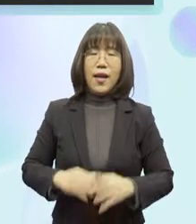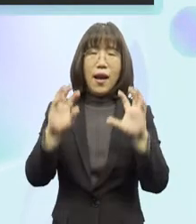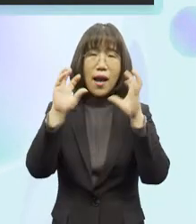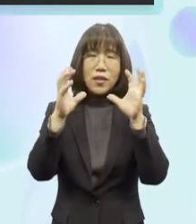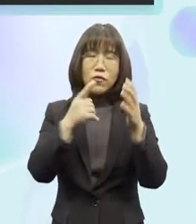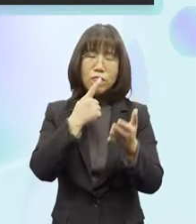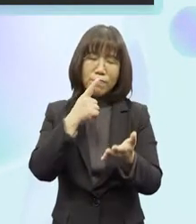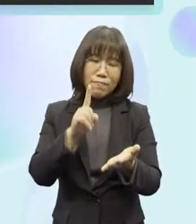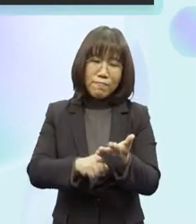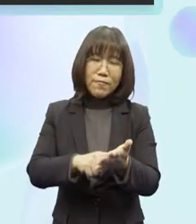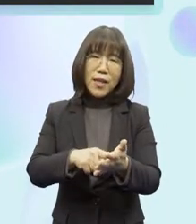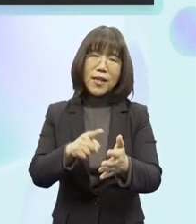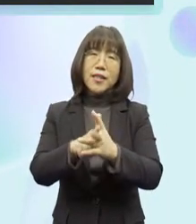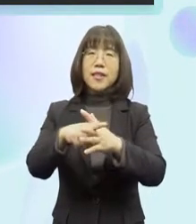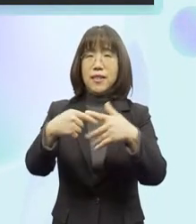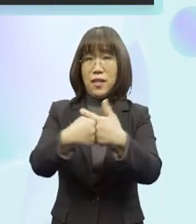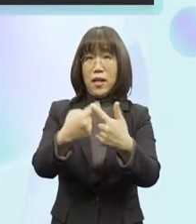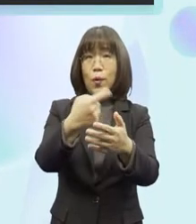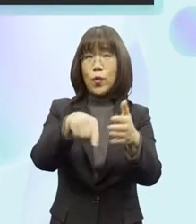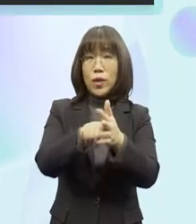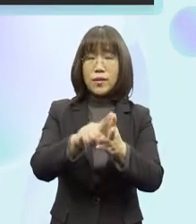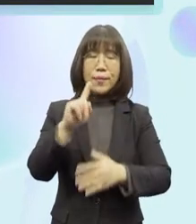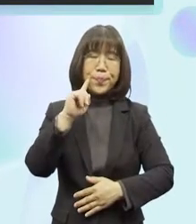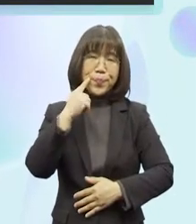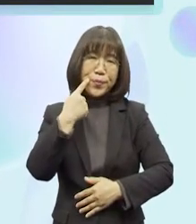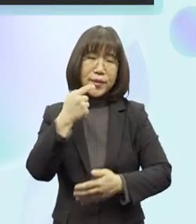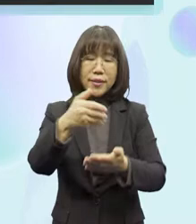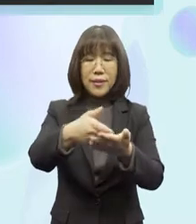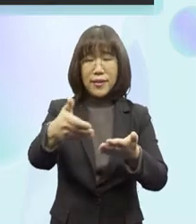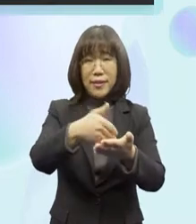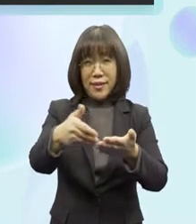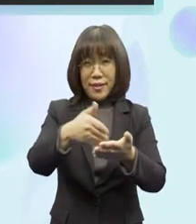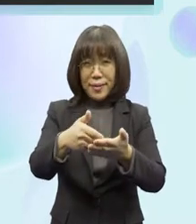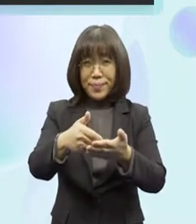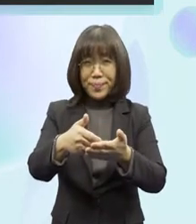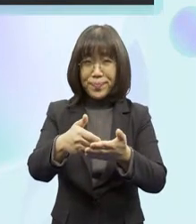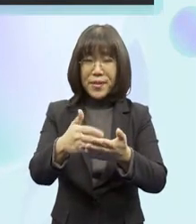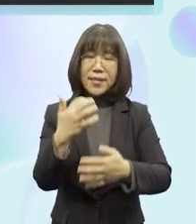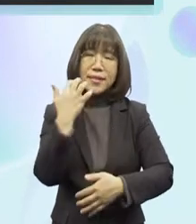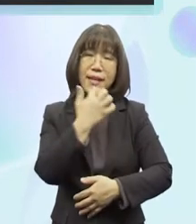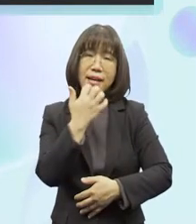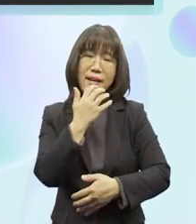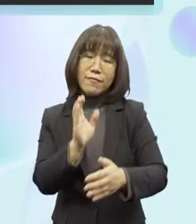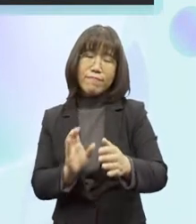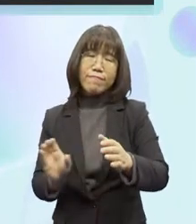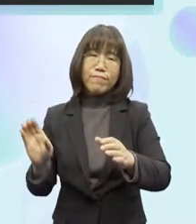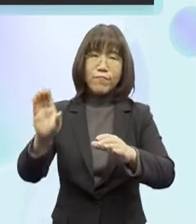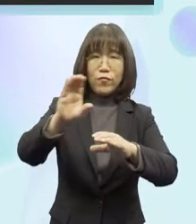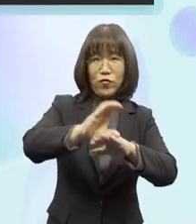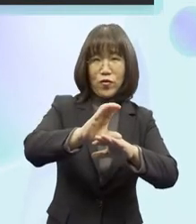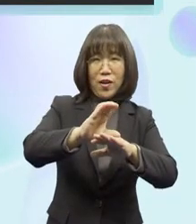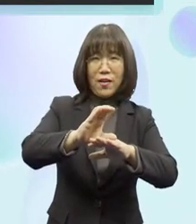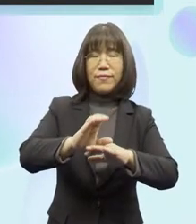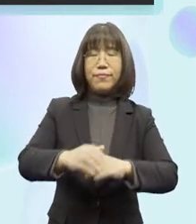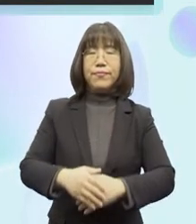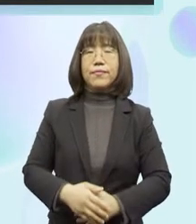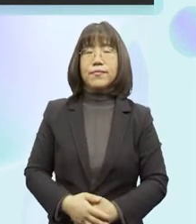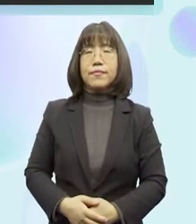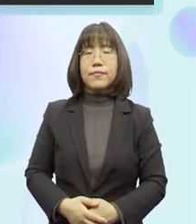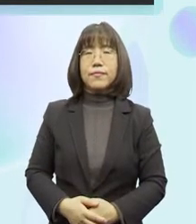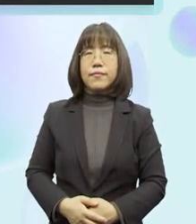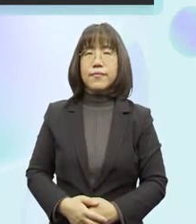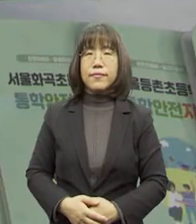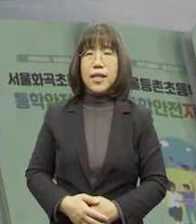아이들이 쉽게 이해하도록 하고 알록달록한 색과 웹툰 형식의 그림을 추가에 흥미도 높였습니다